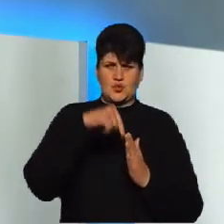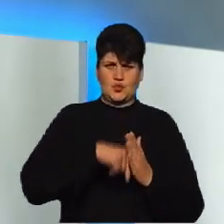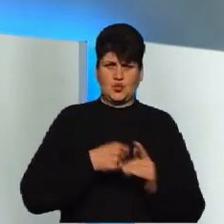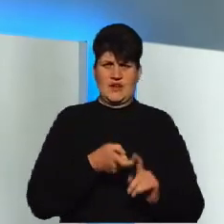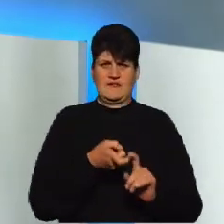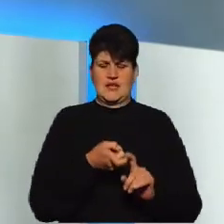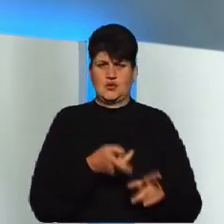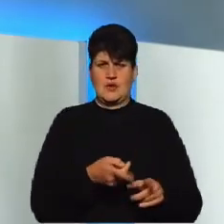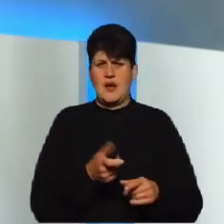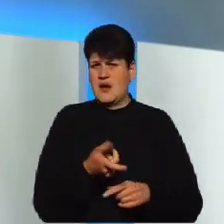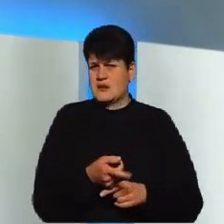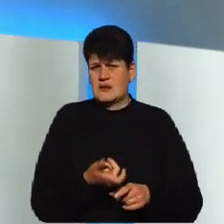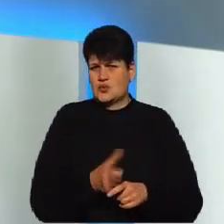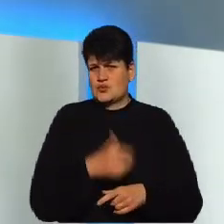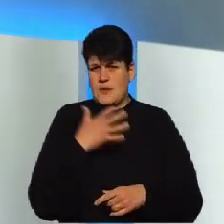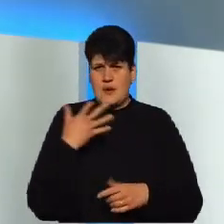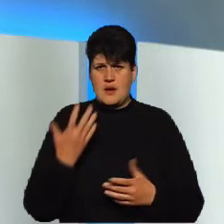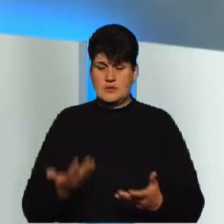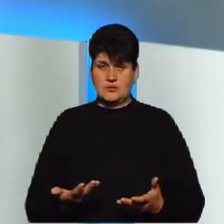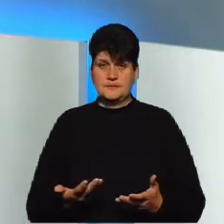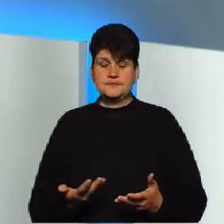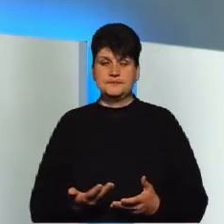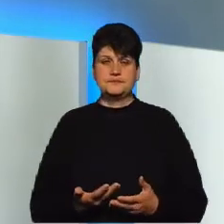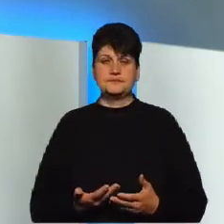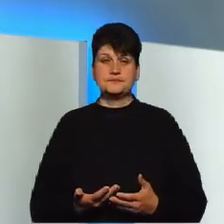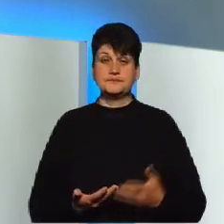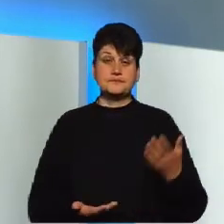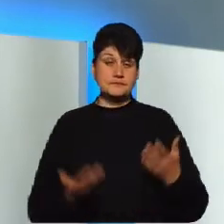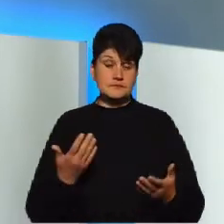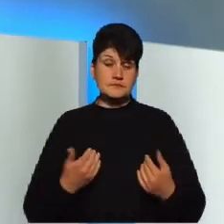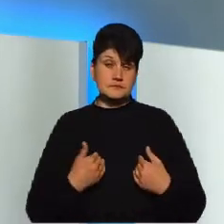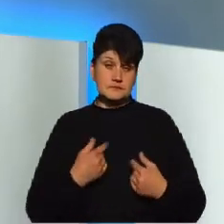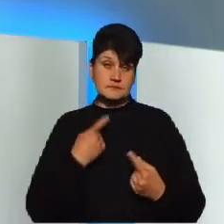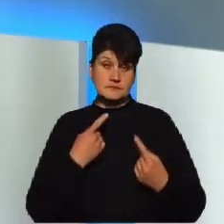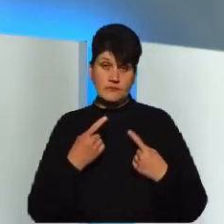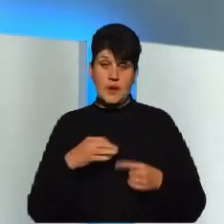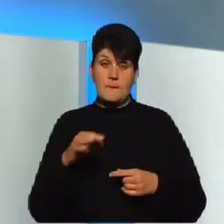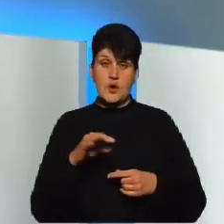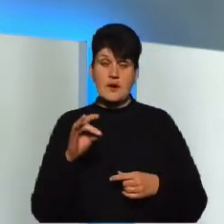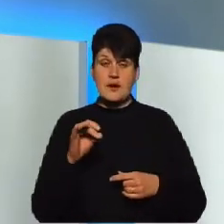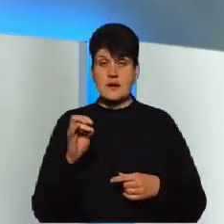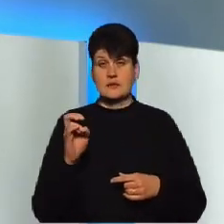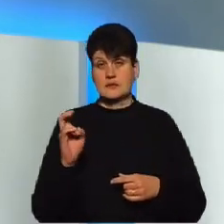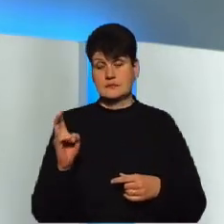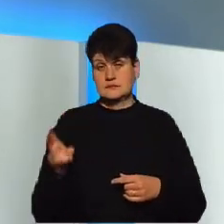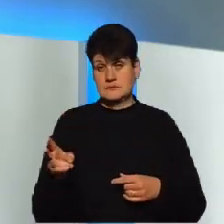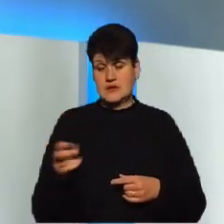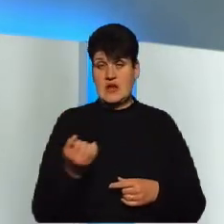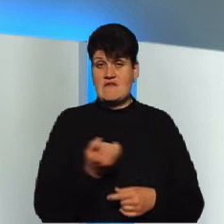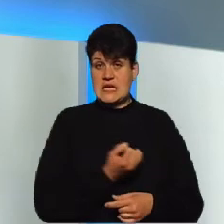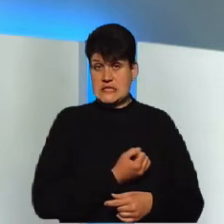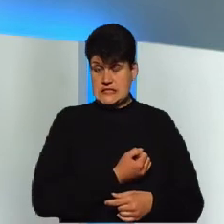дуже багато. Якщо ми говоримо про РНК-ові вакцини, то ми